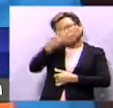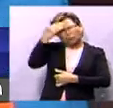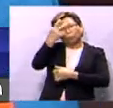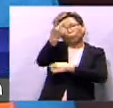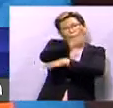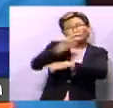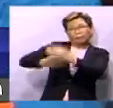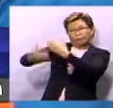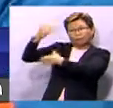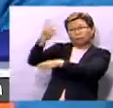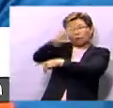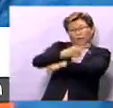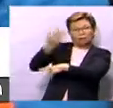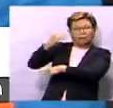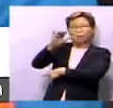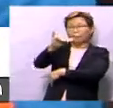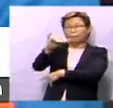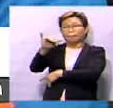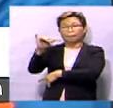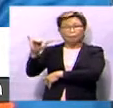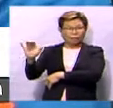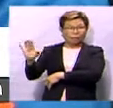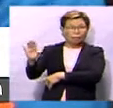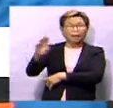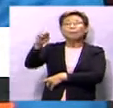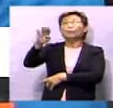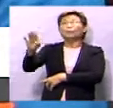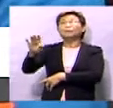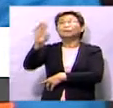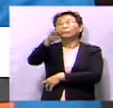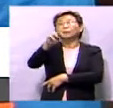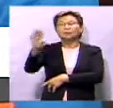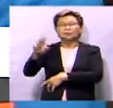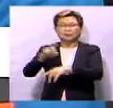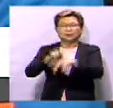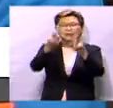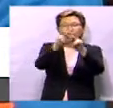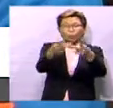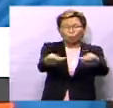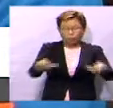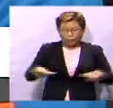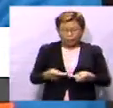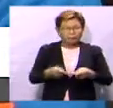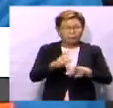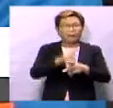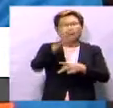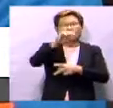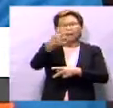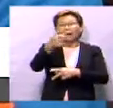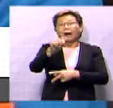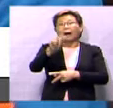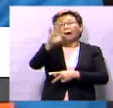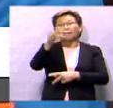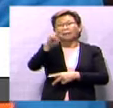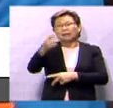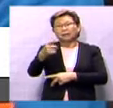hari lepas kunjungan Yang Amat Berhormat Datuk Seri Menteri Besar di Kampung Kolam di Mengabang Teliput, kawasan